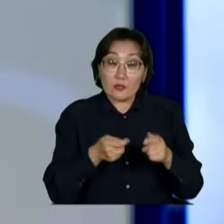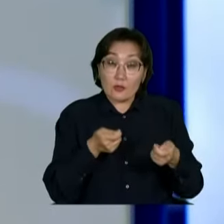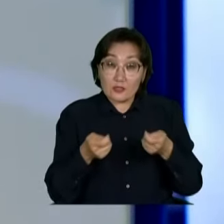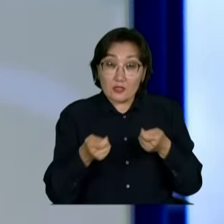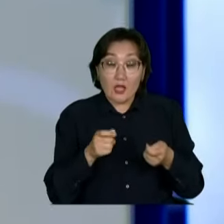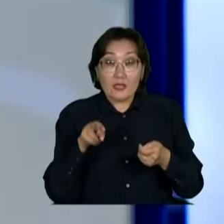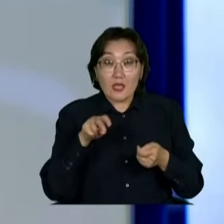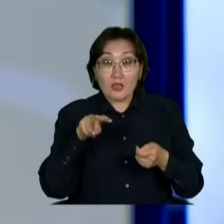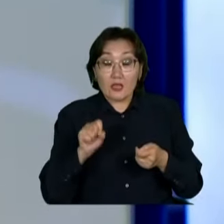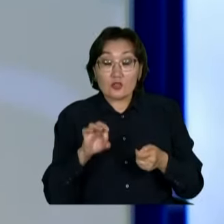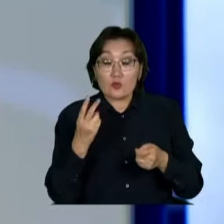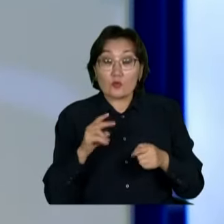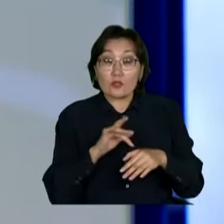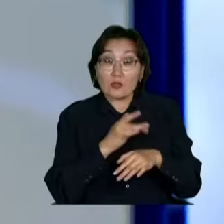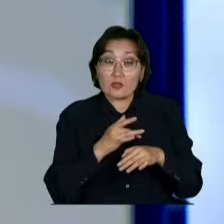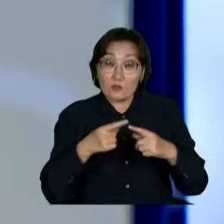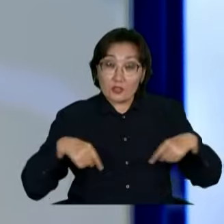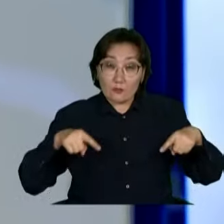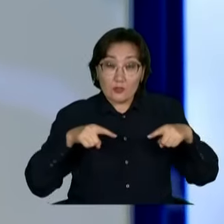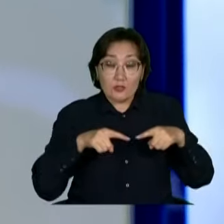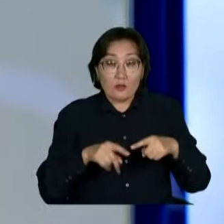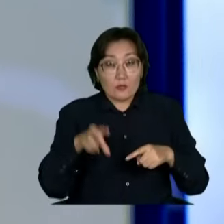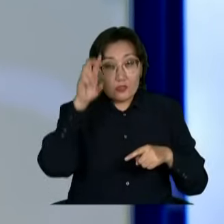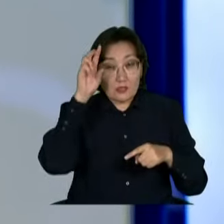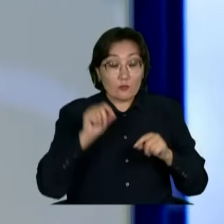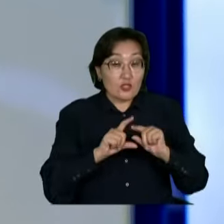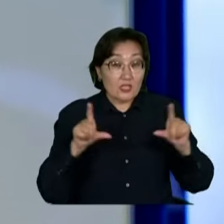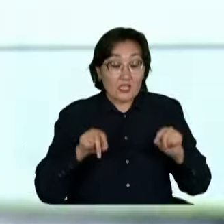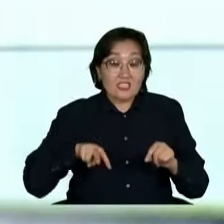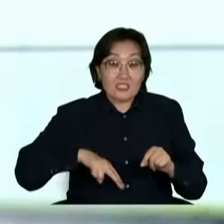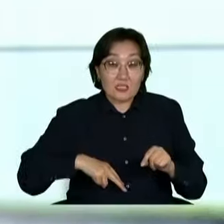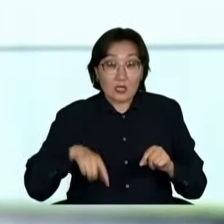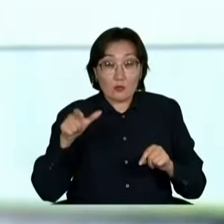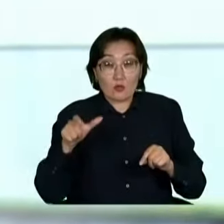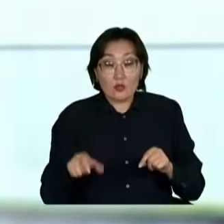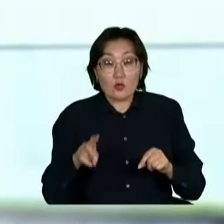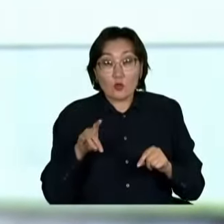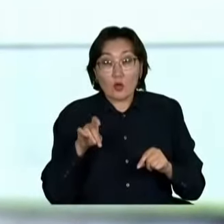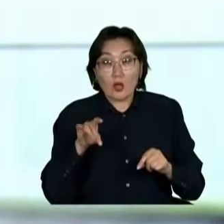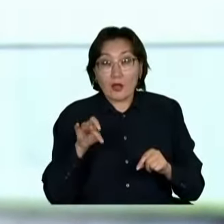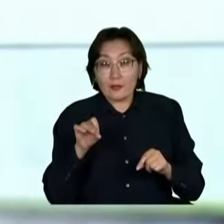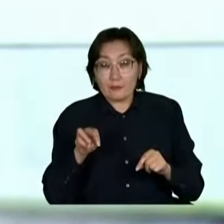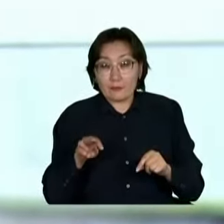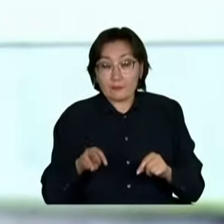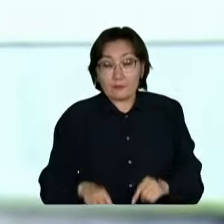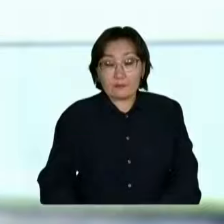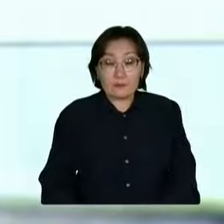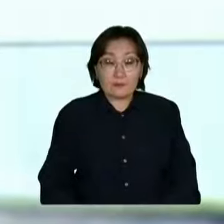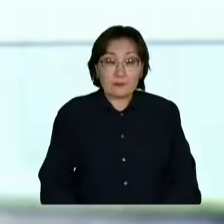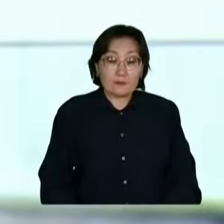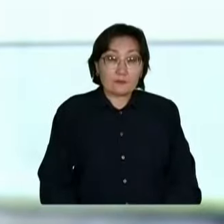басқармасы Аяла әлеуметтік қызмет орталығы коммуналдық мемлекеттік мекемесінің директоры Нұрғайым Дүйсенбаева болды. Біз